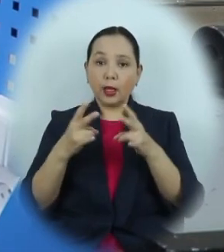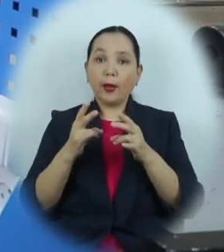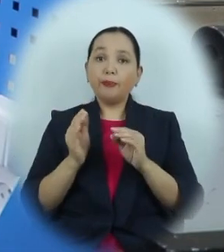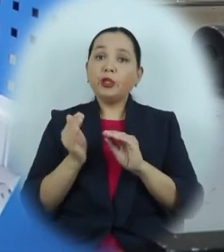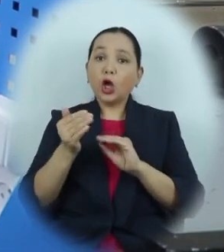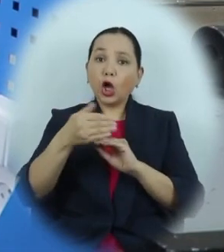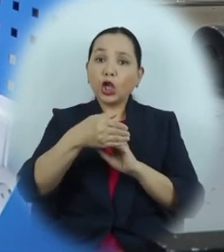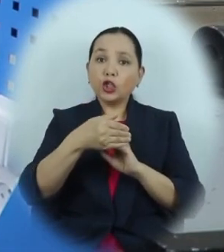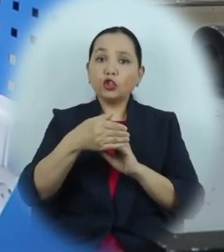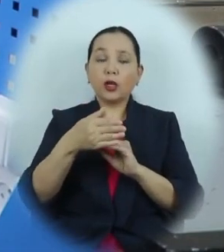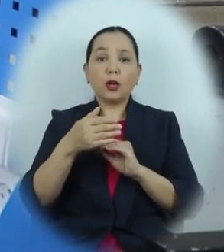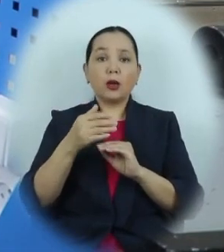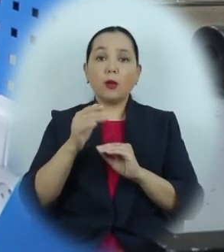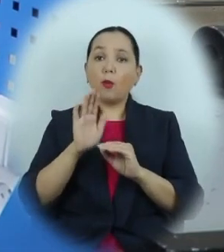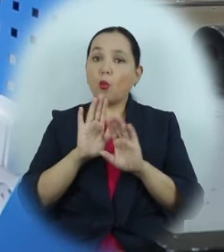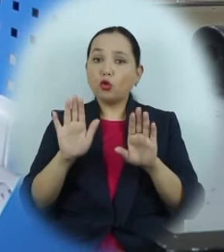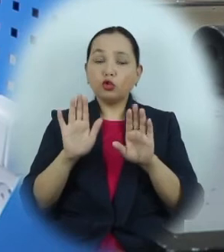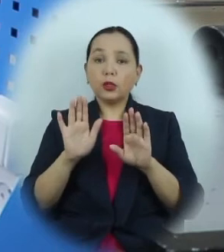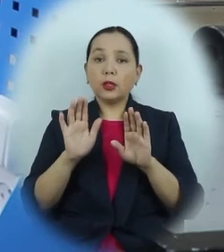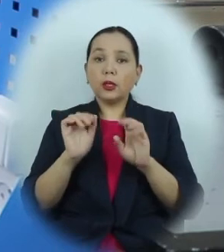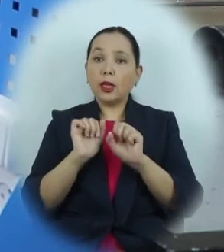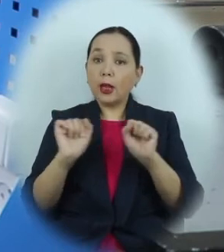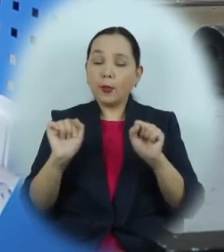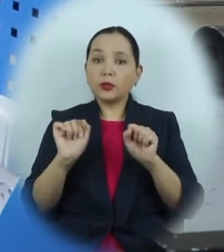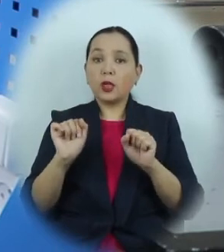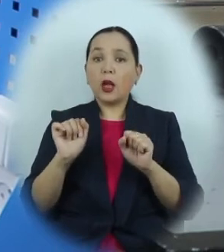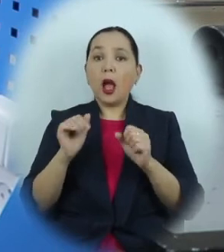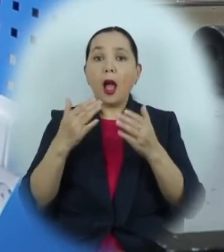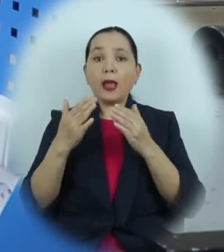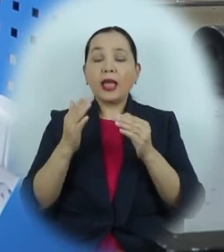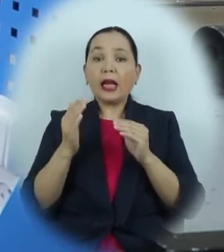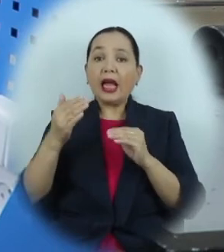qishiq ham bo'lish kerak emas. Qishiq bo'lsa, o'zimizni